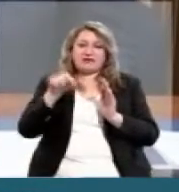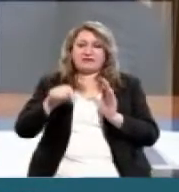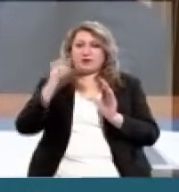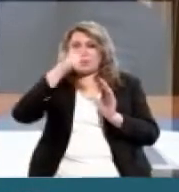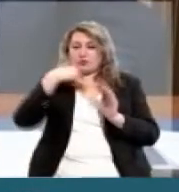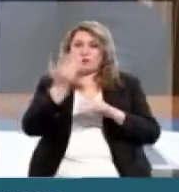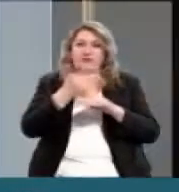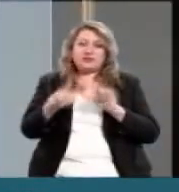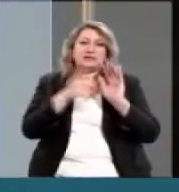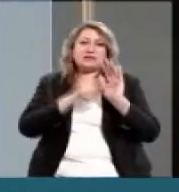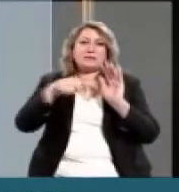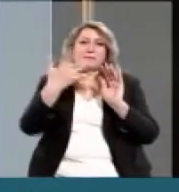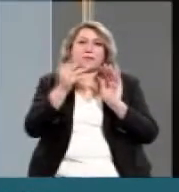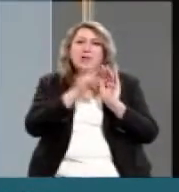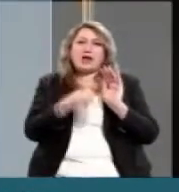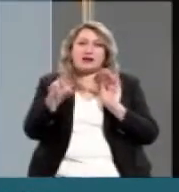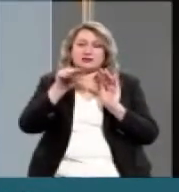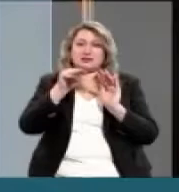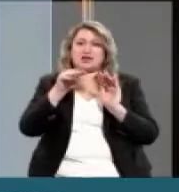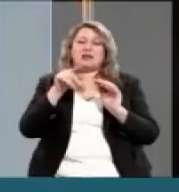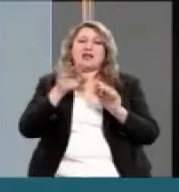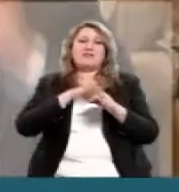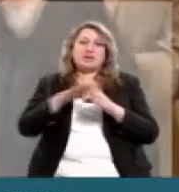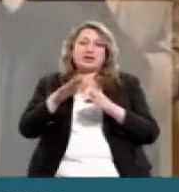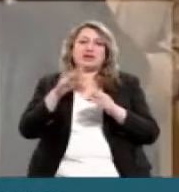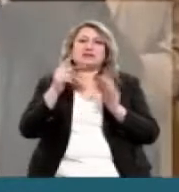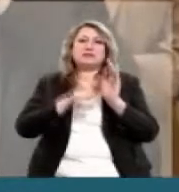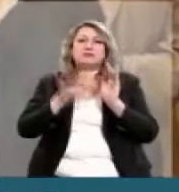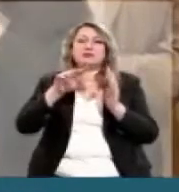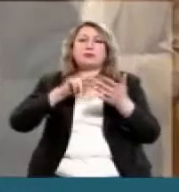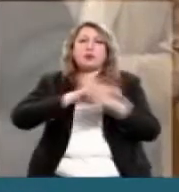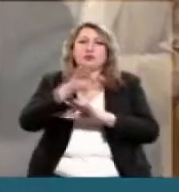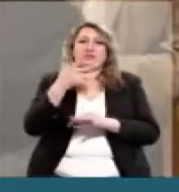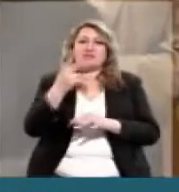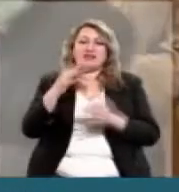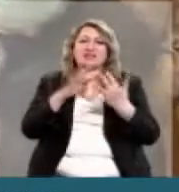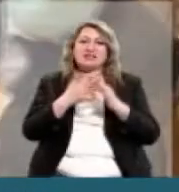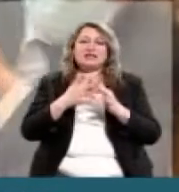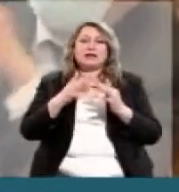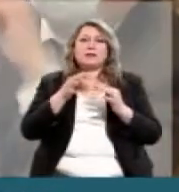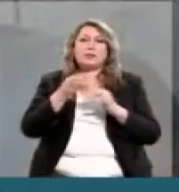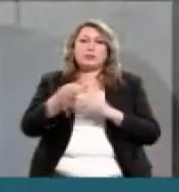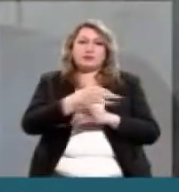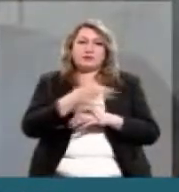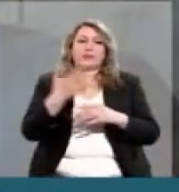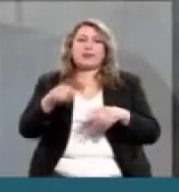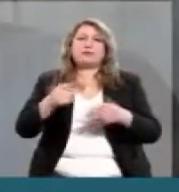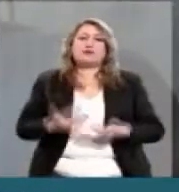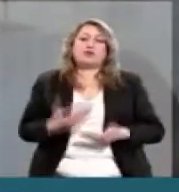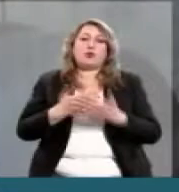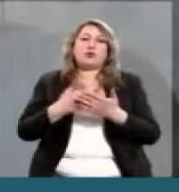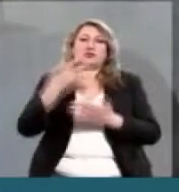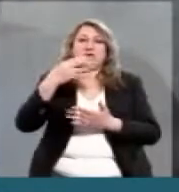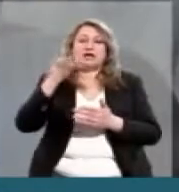текущий год выделено 7,5 миллиардов для реализации 75 проектов в 32 сельских населенных пунктах, в которых проживает